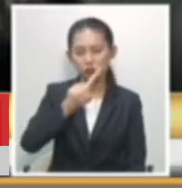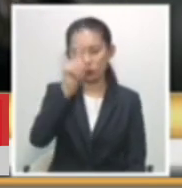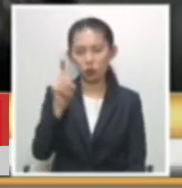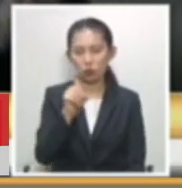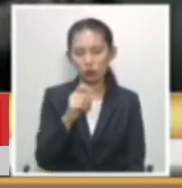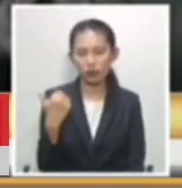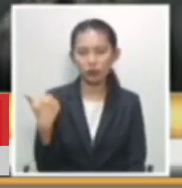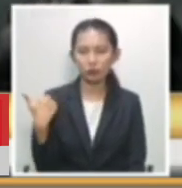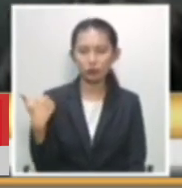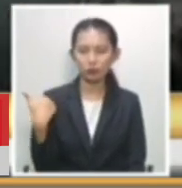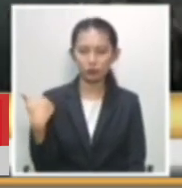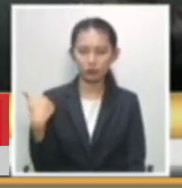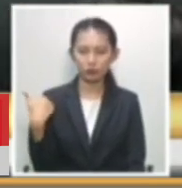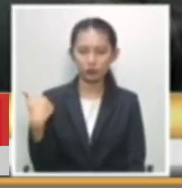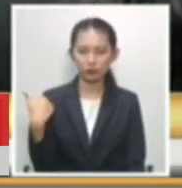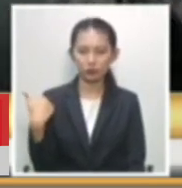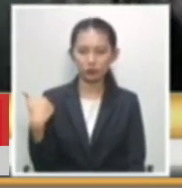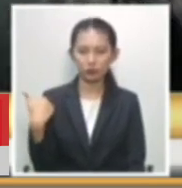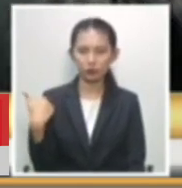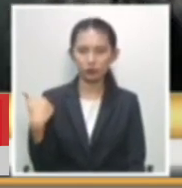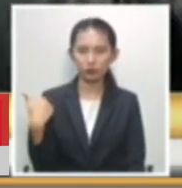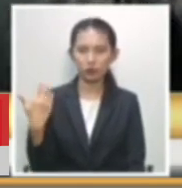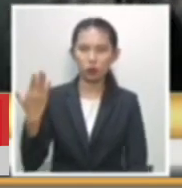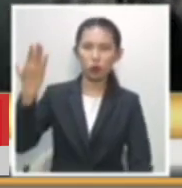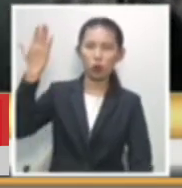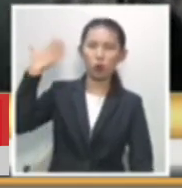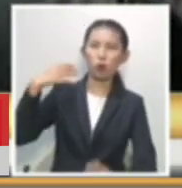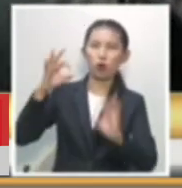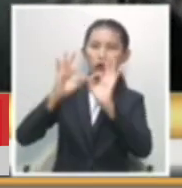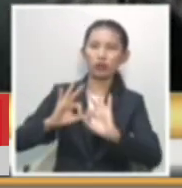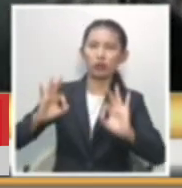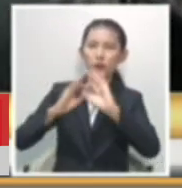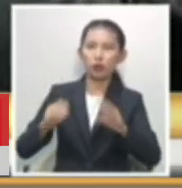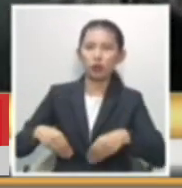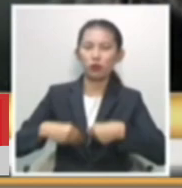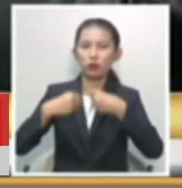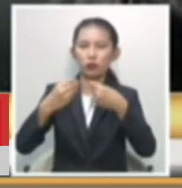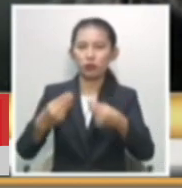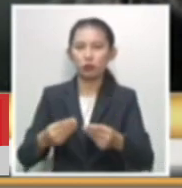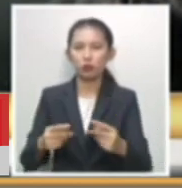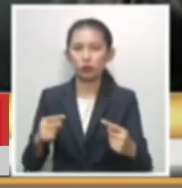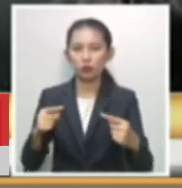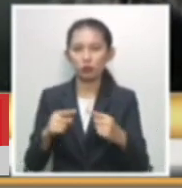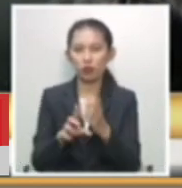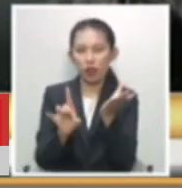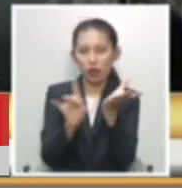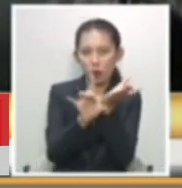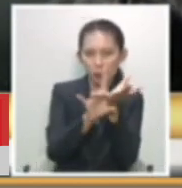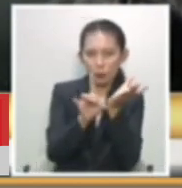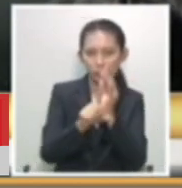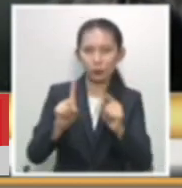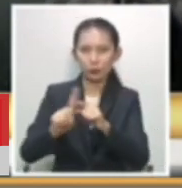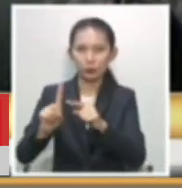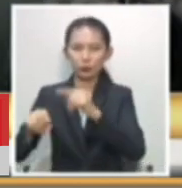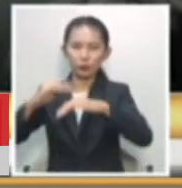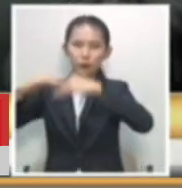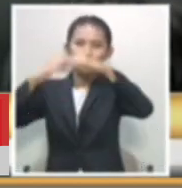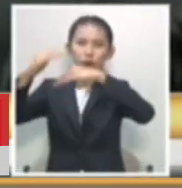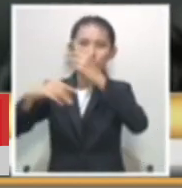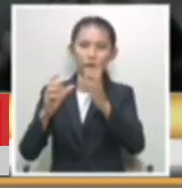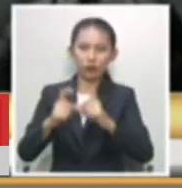มาท่านไม่ได้ความสำคัญกับอุตสาหกรรมที่มีศักยภาพและที่กำลังเติบโตขยายตัวได้อย่